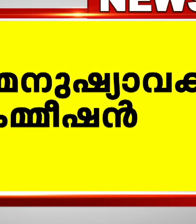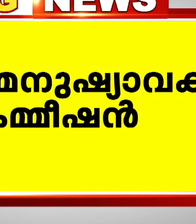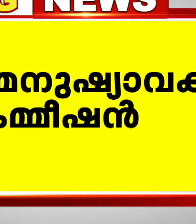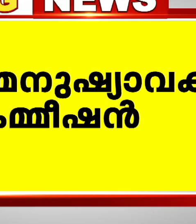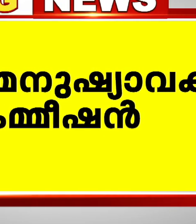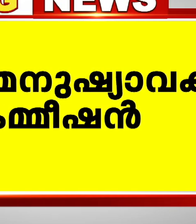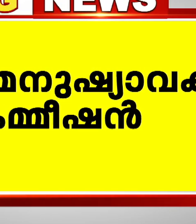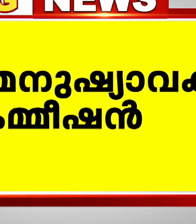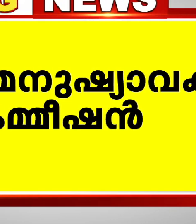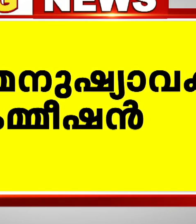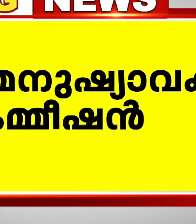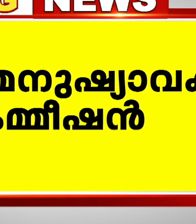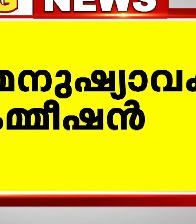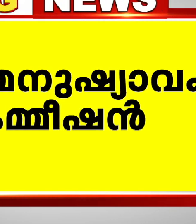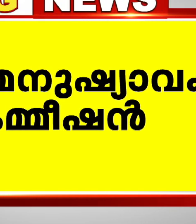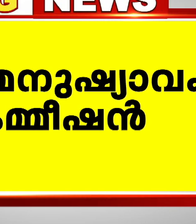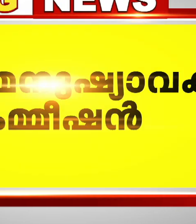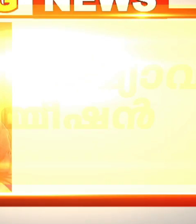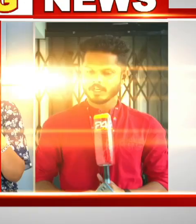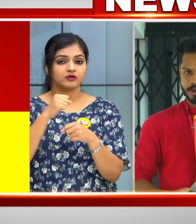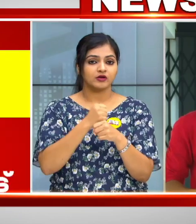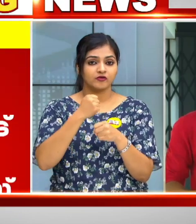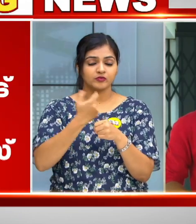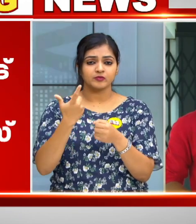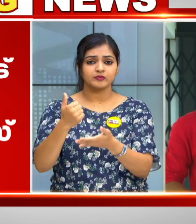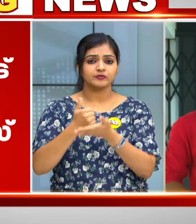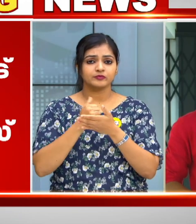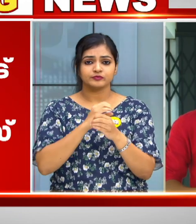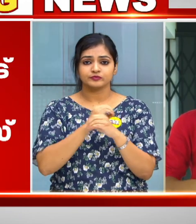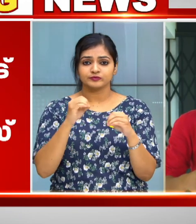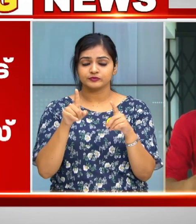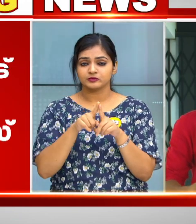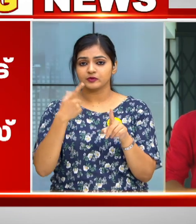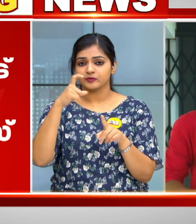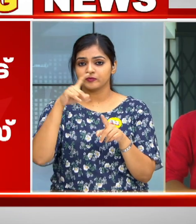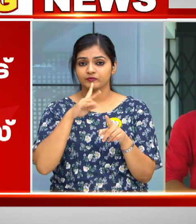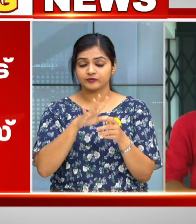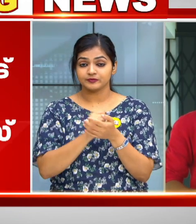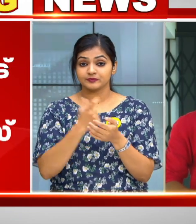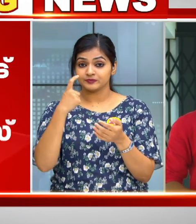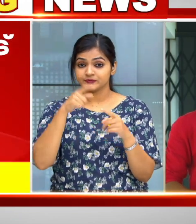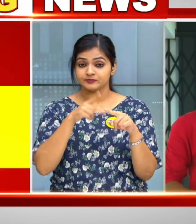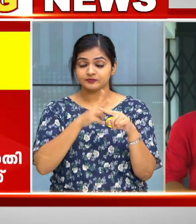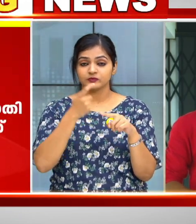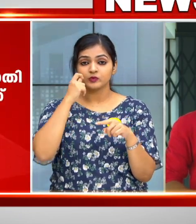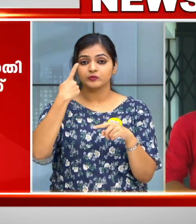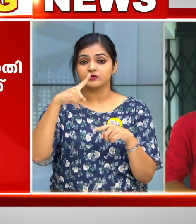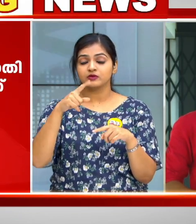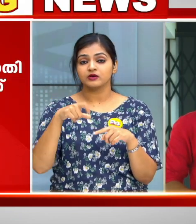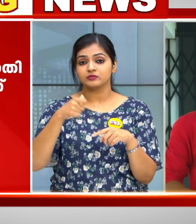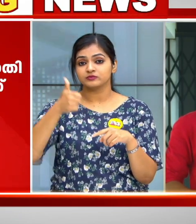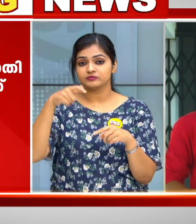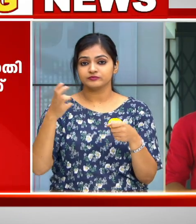ആവശ്യത്തിൽ പോലീസിന്റെ ഭാഗത്തു നിന്നോ സർക്കാരിന്റെ ഭാഗത്തു നിന്നോ ഇതുവരെ ഒരു ഇടപെടൽ ഉണ്ടായിട്ടില്ല. ആ പരാതിയിന്മേലാണ് ഇപ്പോൾ മനുഷ്യാവകാശ കമ്മീഷൻ